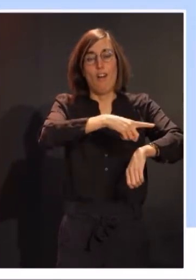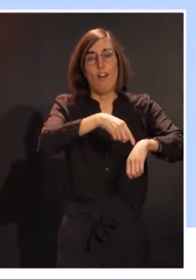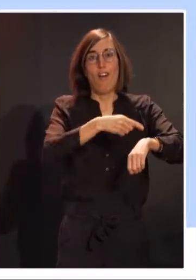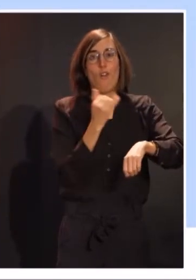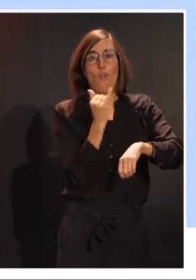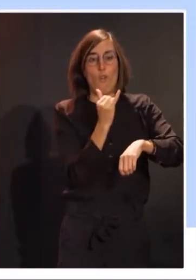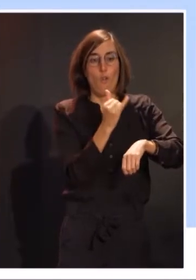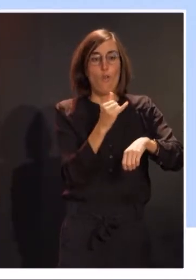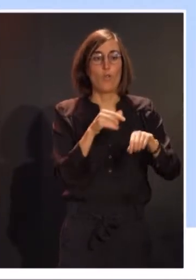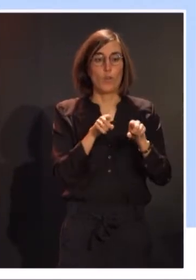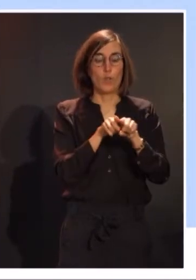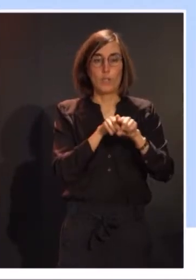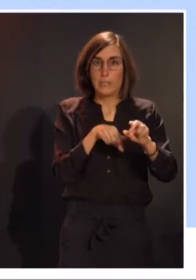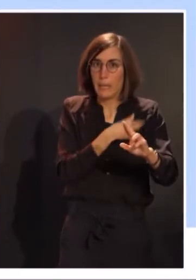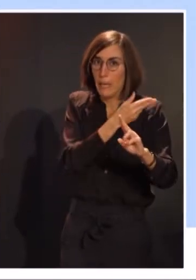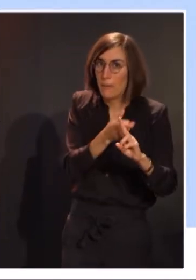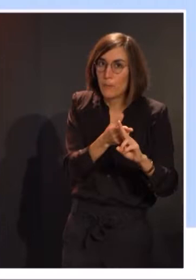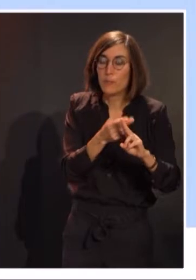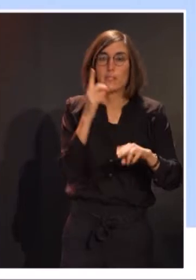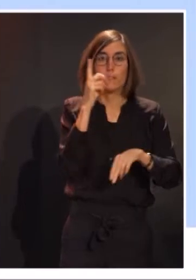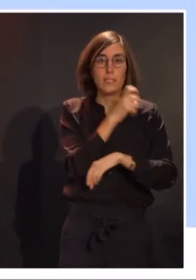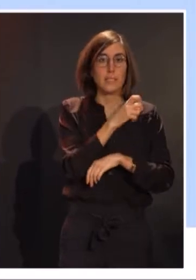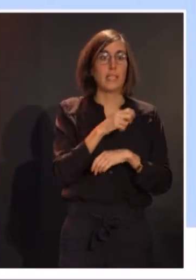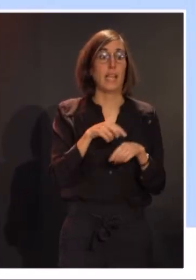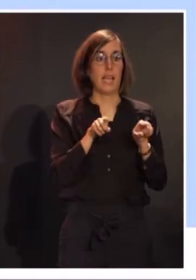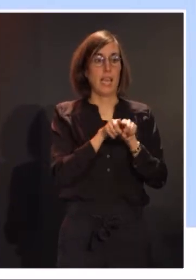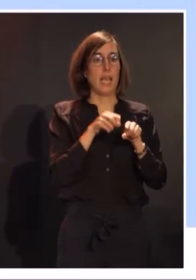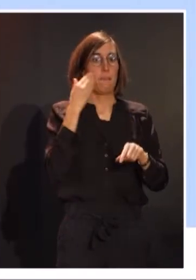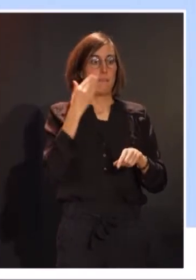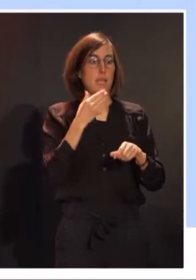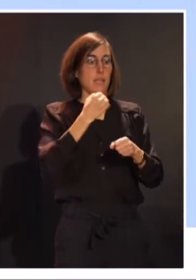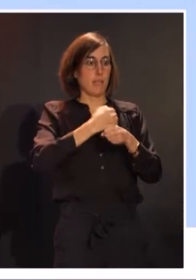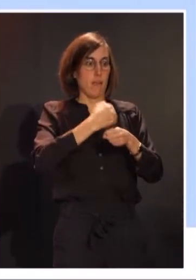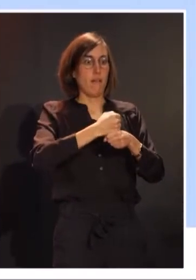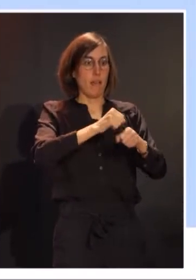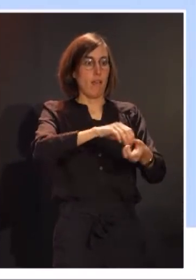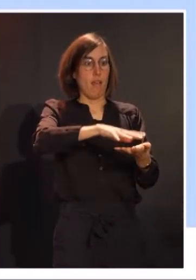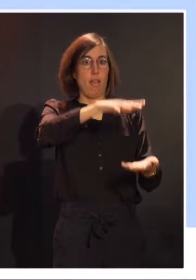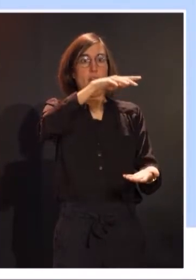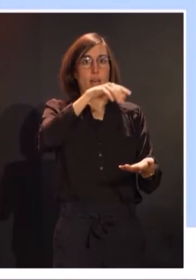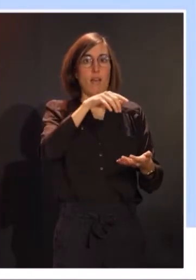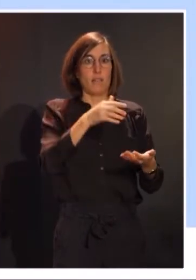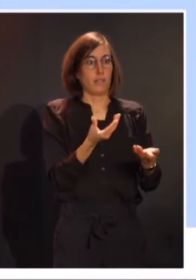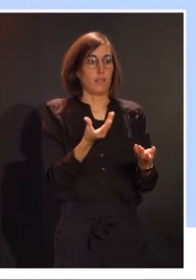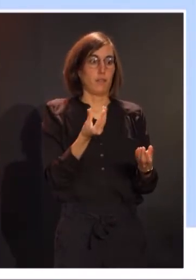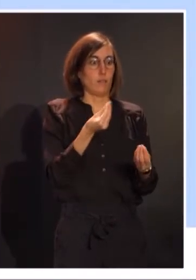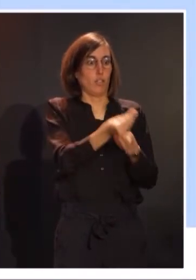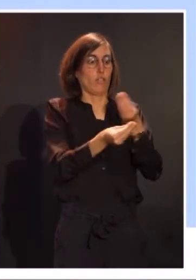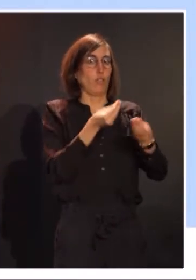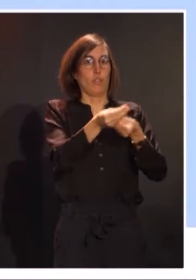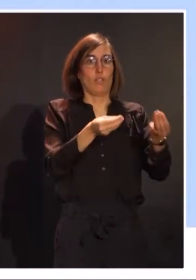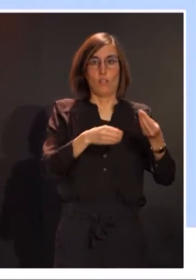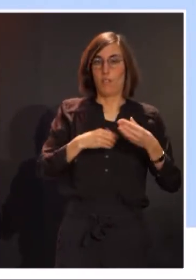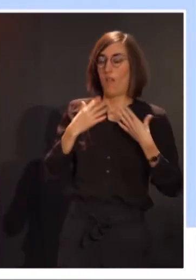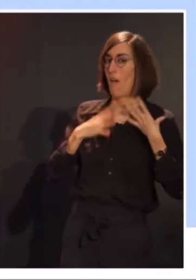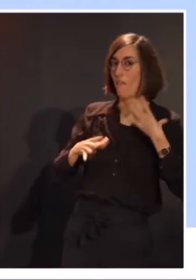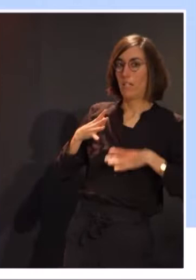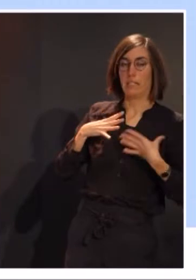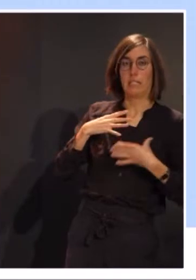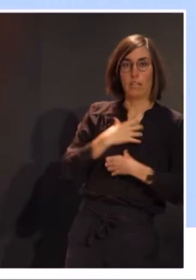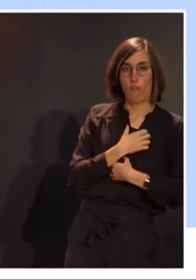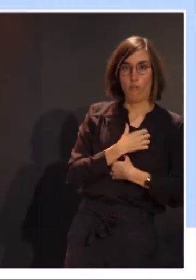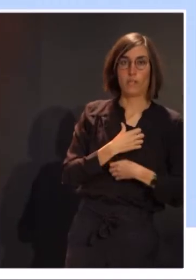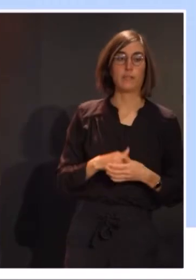que c'est toujours quelque chose qui l'angoisse quand il a plusieurs tâches à faire en même temps. Et par contre, il faut toujours la présence de l'enseignant pour vérifier la